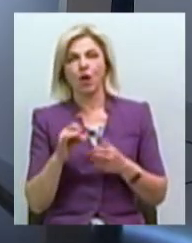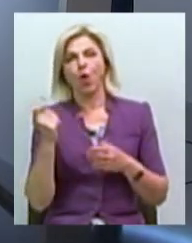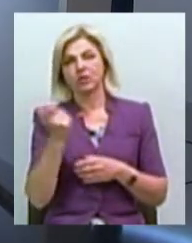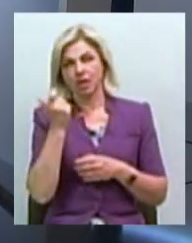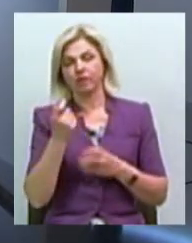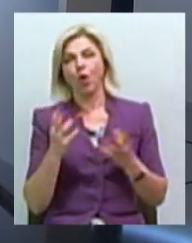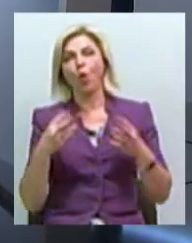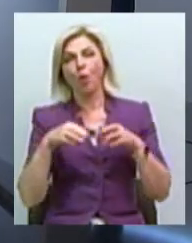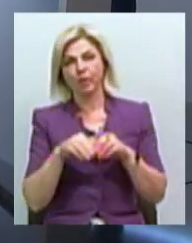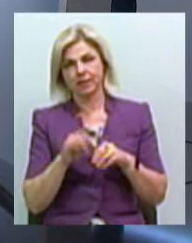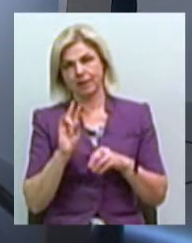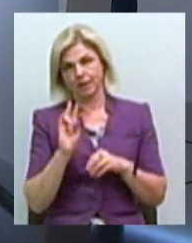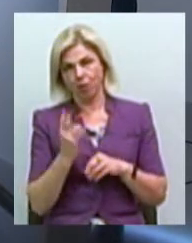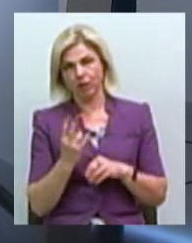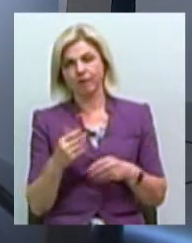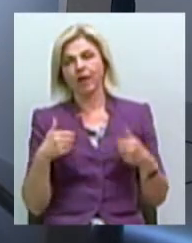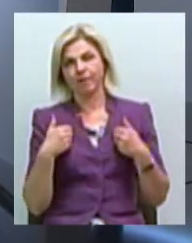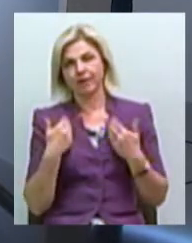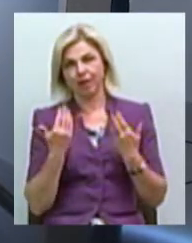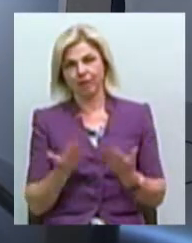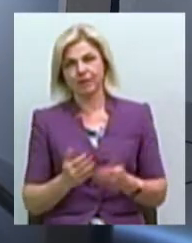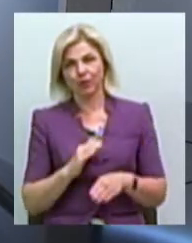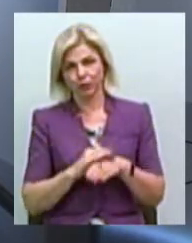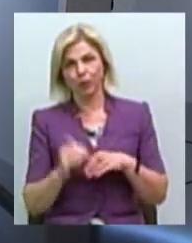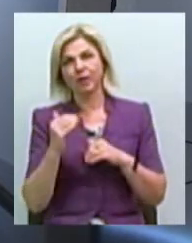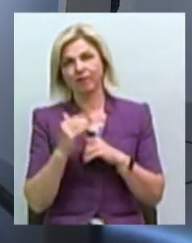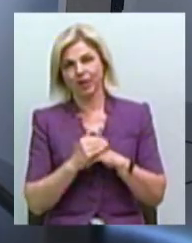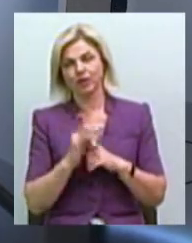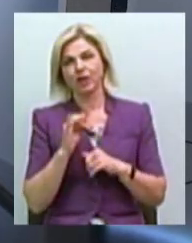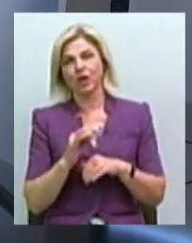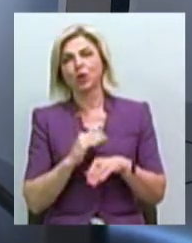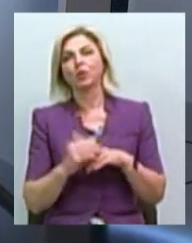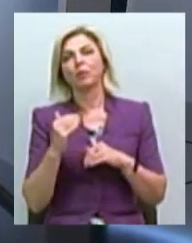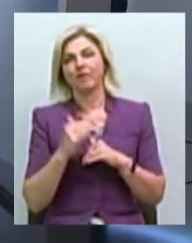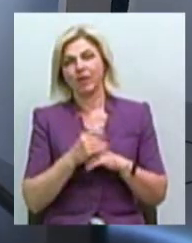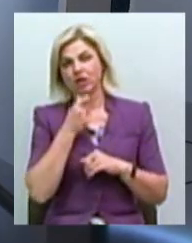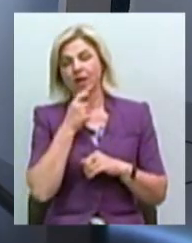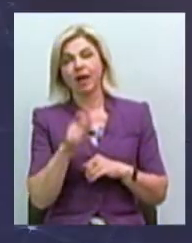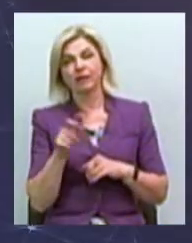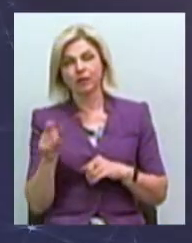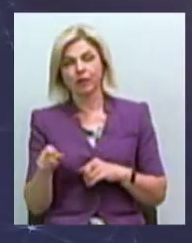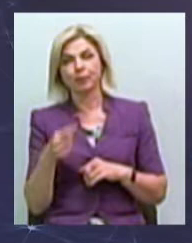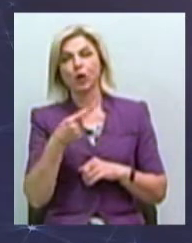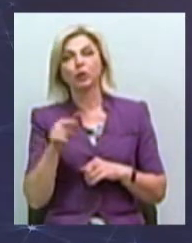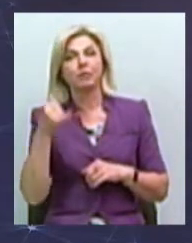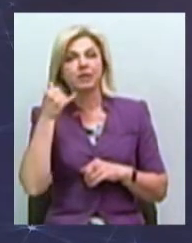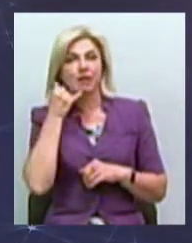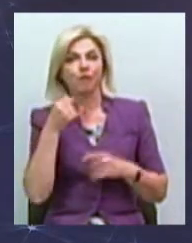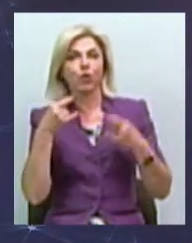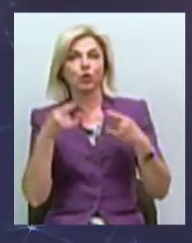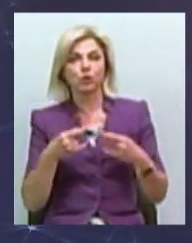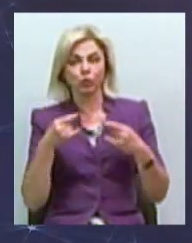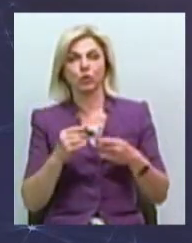і громадою міста Миколаєва. Вітаю, Едуарде. Добрий вечір, Федір. Добрий вечір, телеглядачі. Ми працюємо в прямому ефірі. Телефон в студії